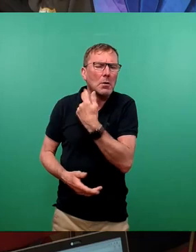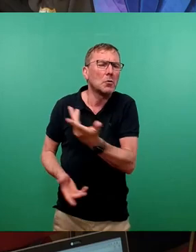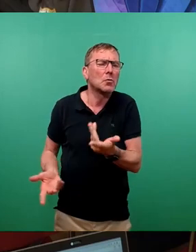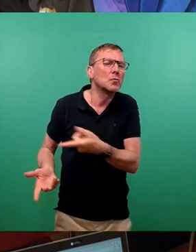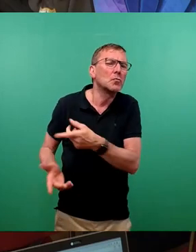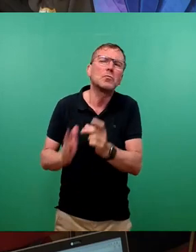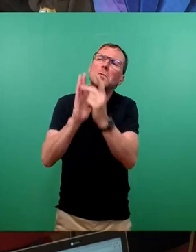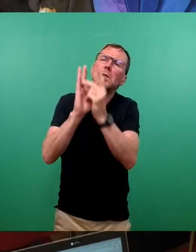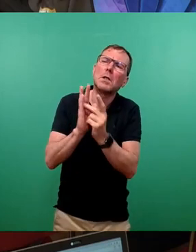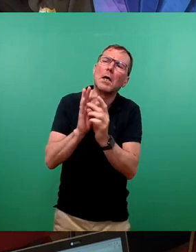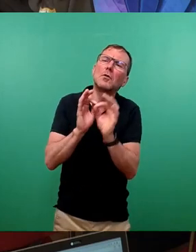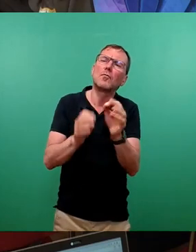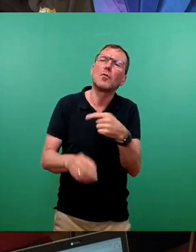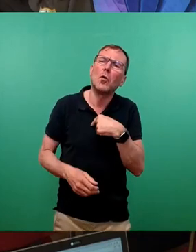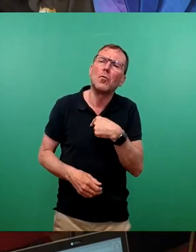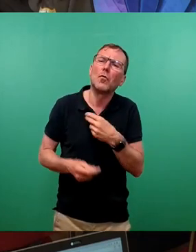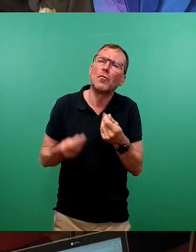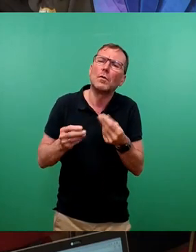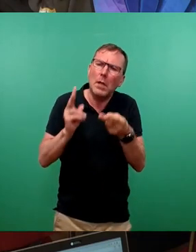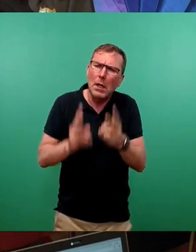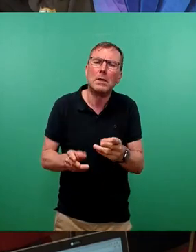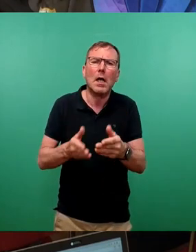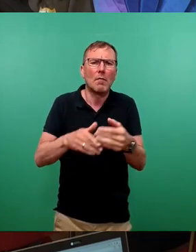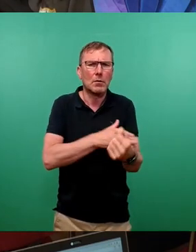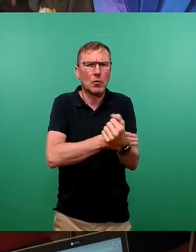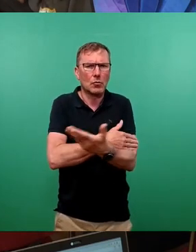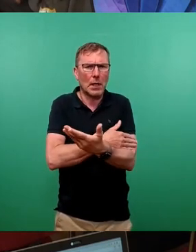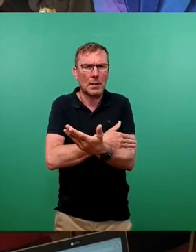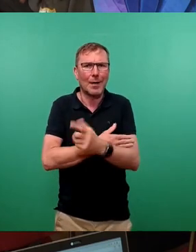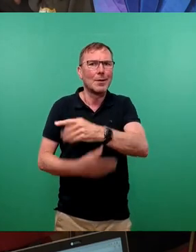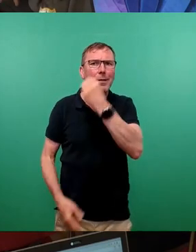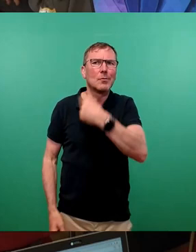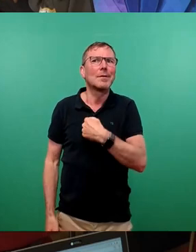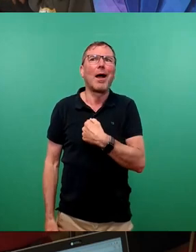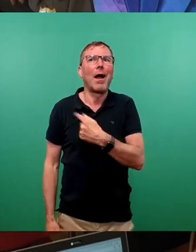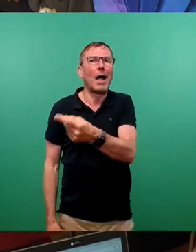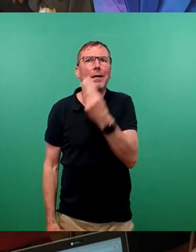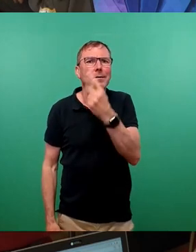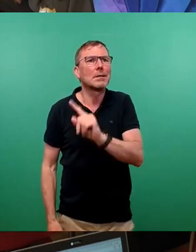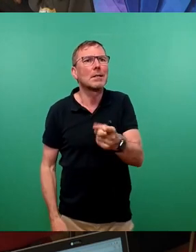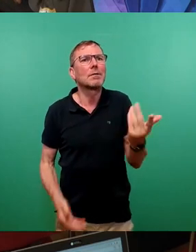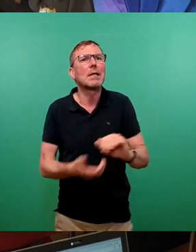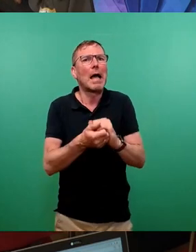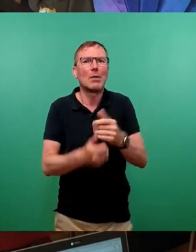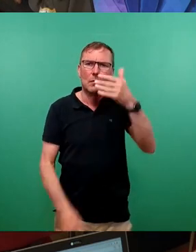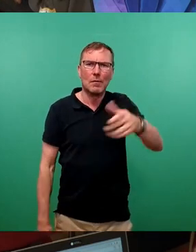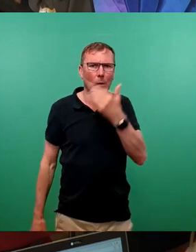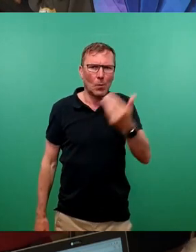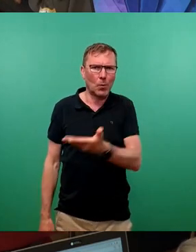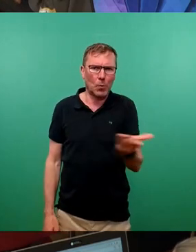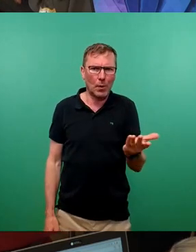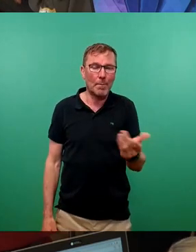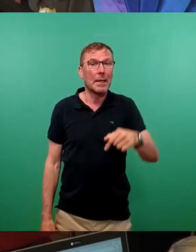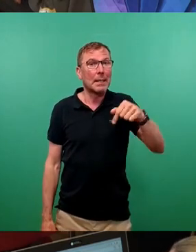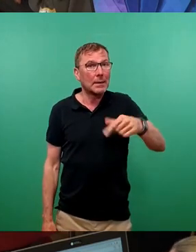Kriterien findet er richtig nach Fraktionsstärke. Er hat mir immer nur gesagt, er sieht nichts, was einigungsfähig ist. Jetzt haben wir offensichtlich nichts,